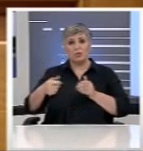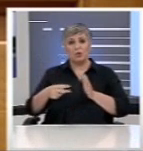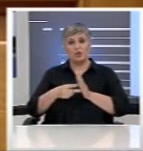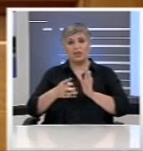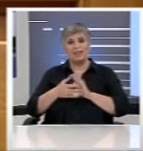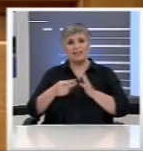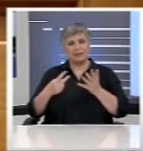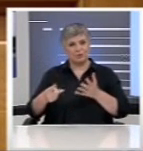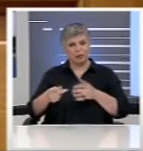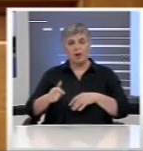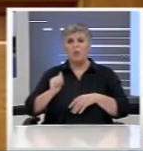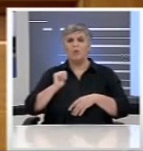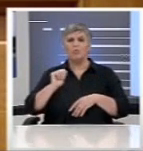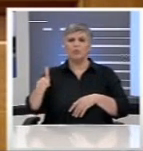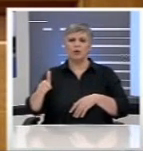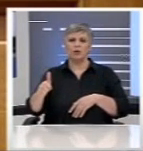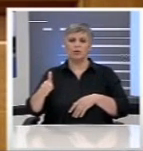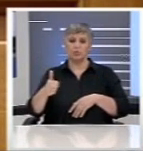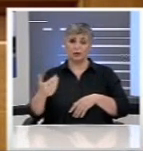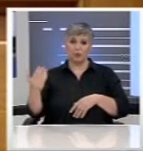δηλώσουν εθελοντικά